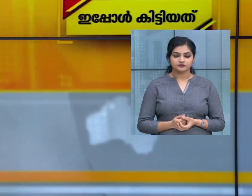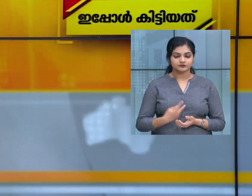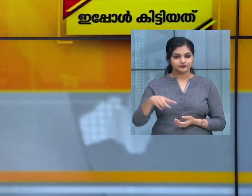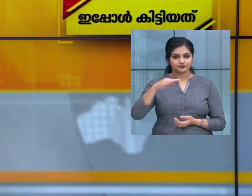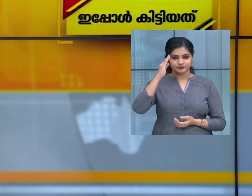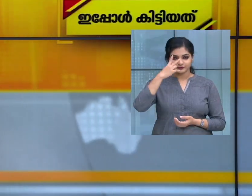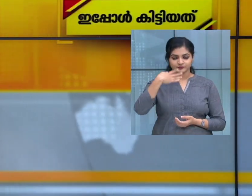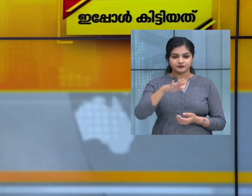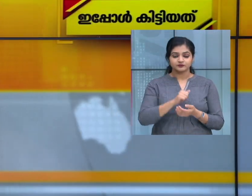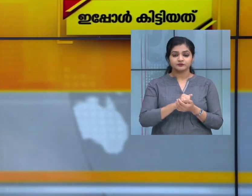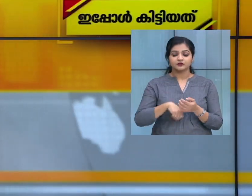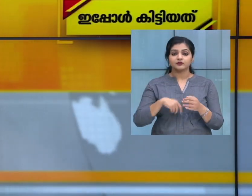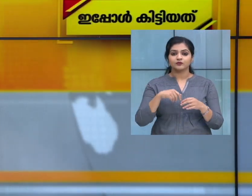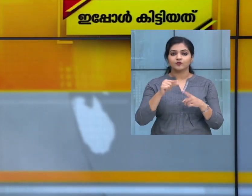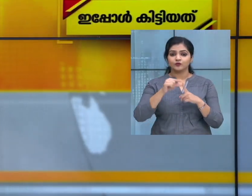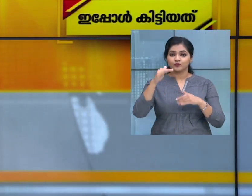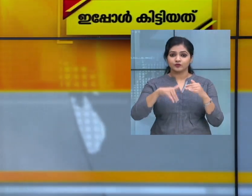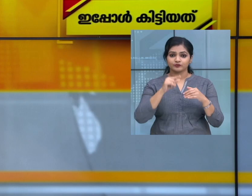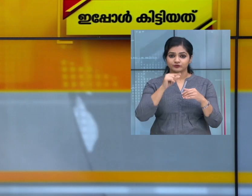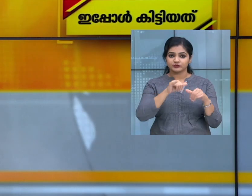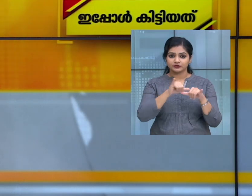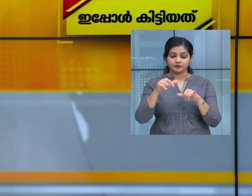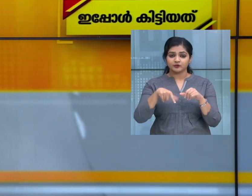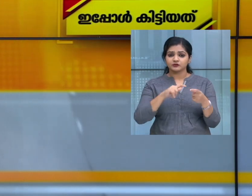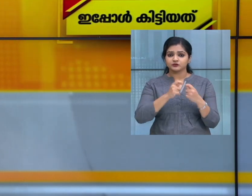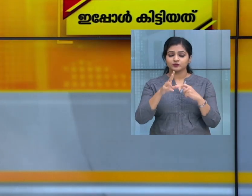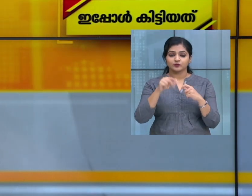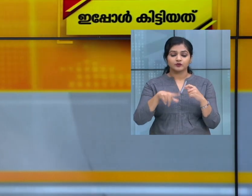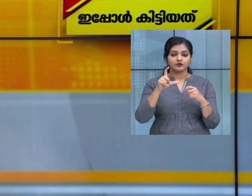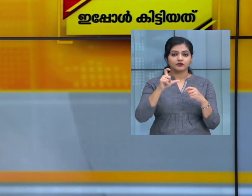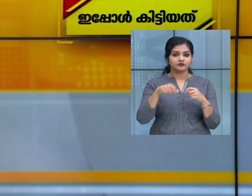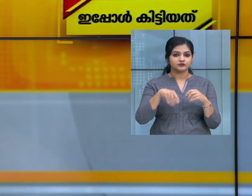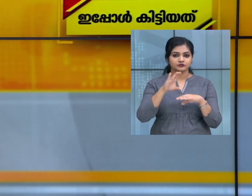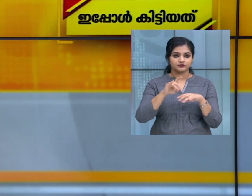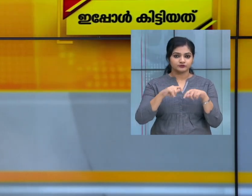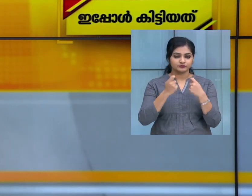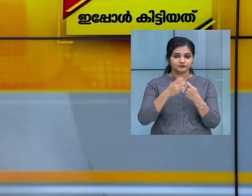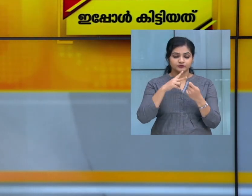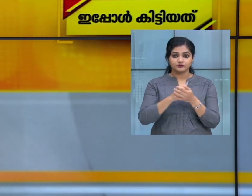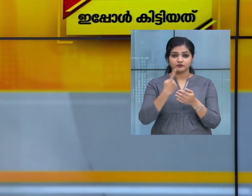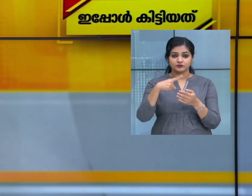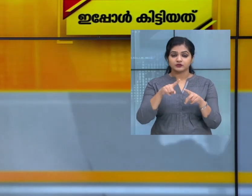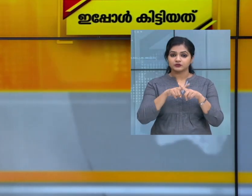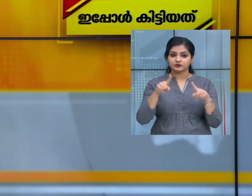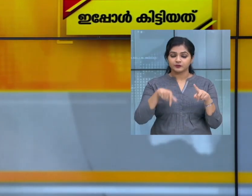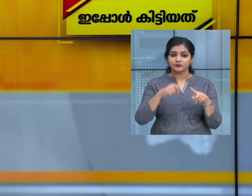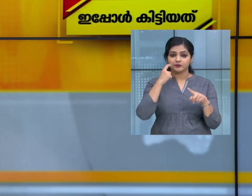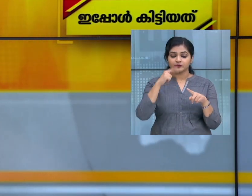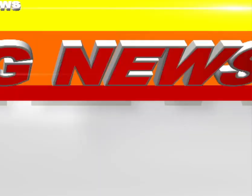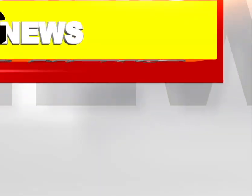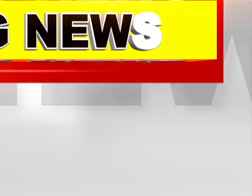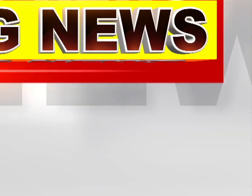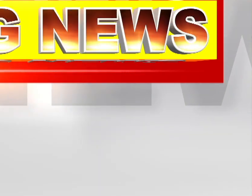വാർത്തയിലേക്ക് വീണ്ടും. സമദൂരം എന്ന രാഷ്ട്രീയ നിലപാടിൽ നിന്ന് വ്യതിയാനമില്ലെന്ന് ലത്തീൻ കത്തോലിക്ക സഭ. നീതി, സമത്വം,